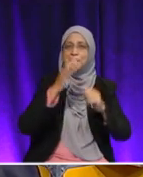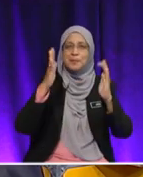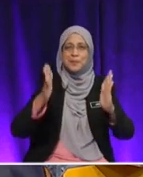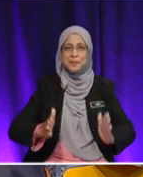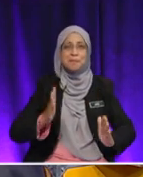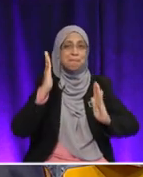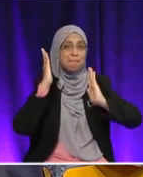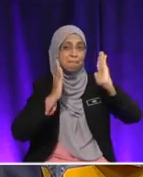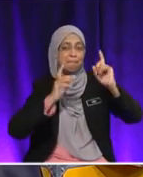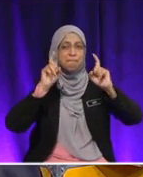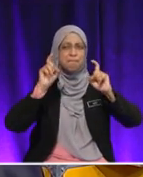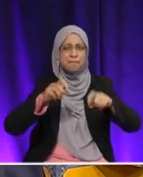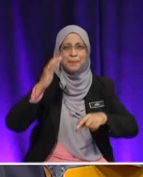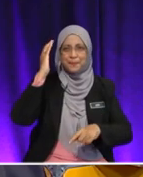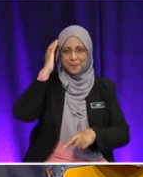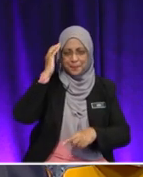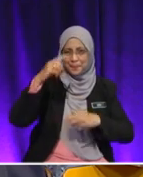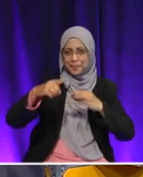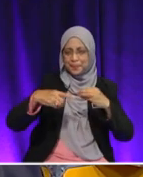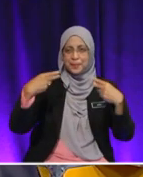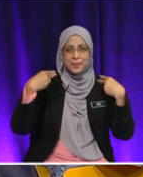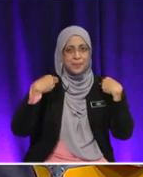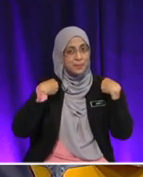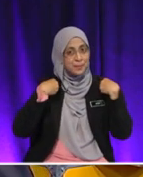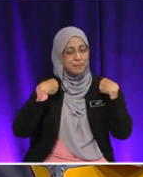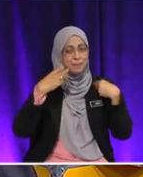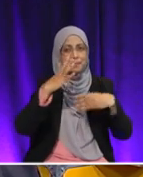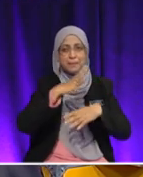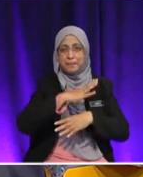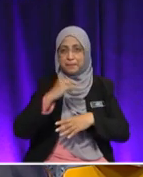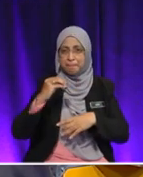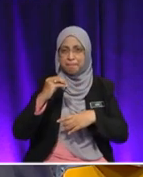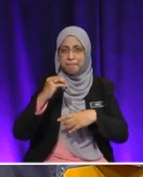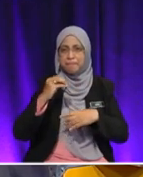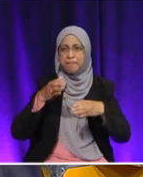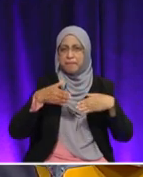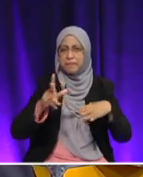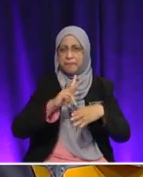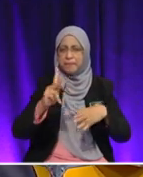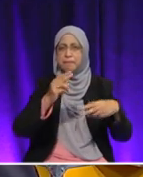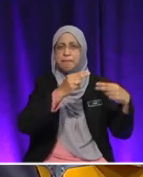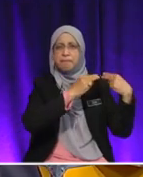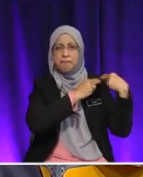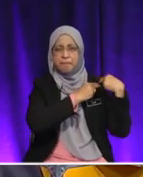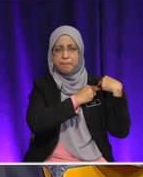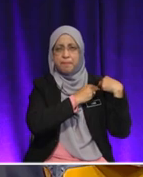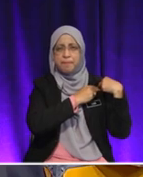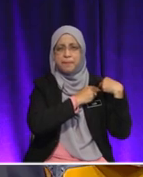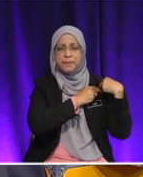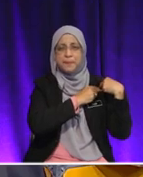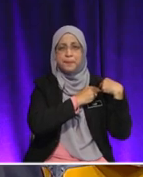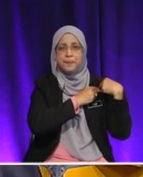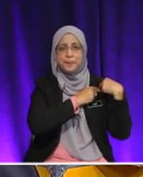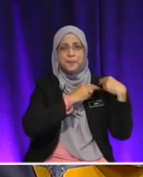perlu mengetahui tentang hak dan perlu melaksanakan tanggung jawab kita agar negara kita